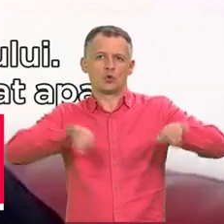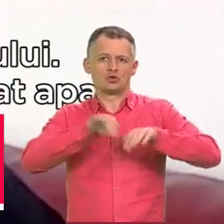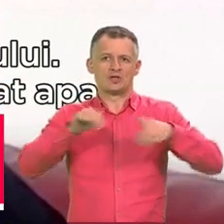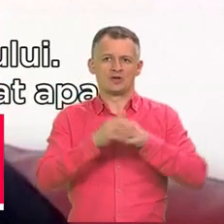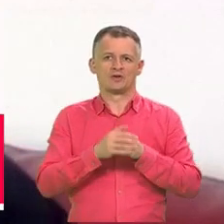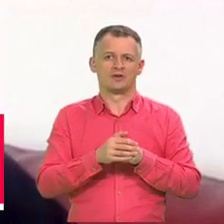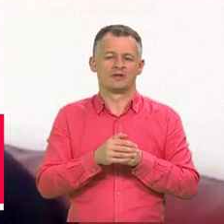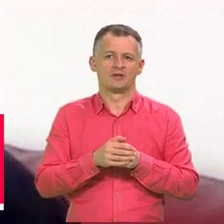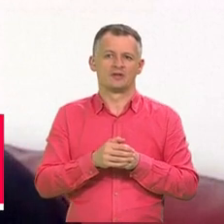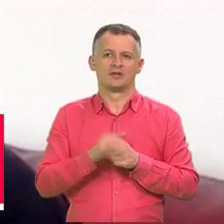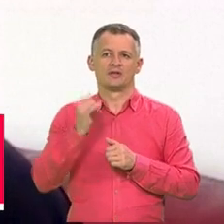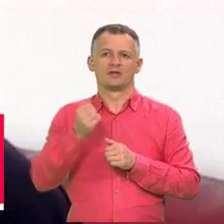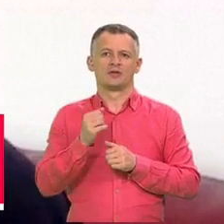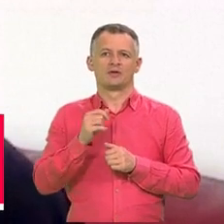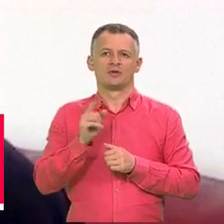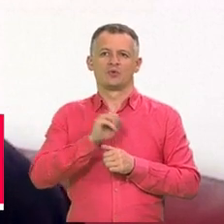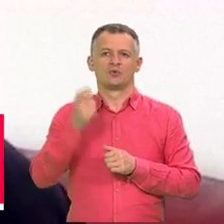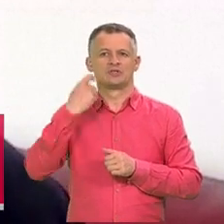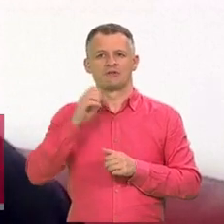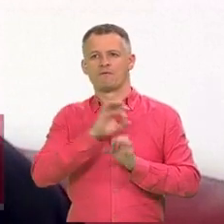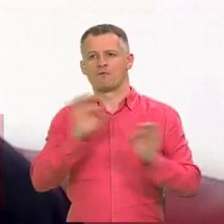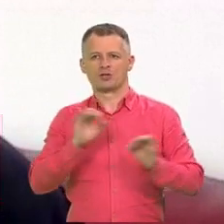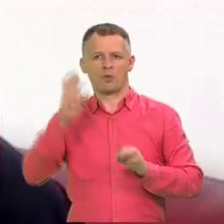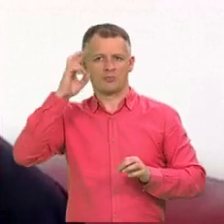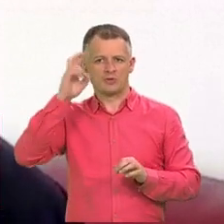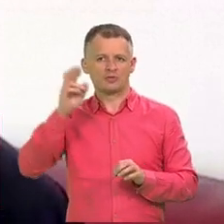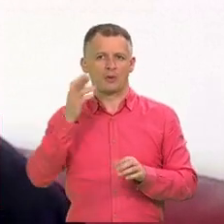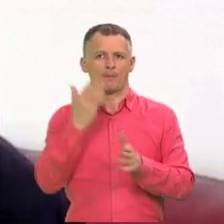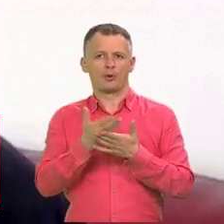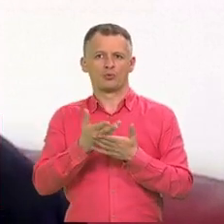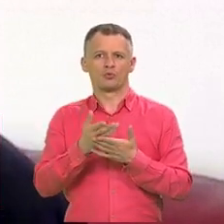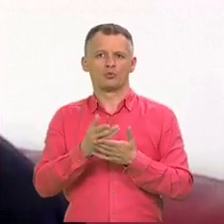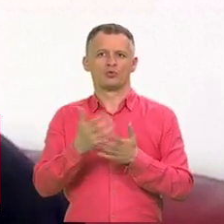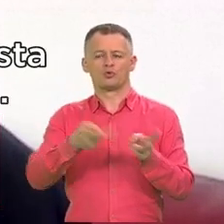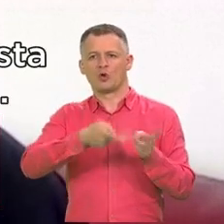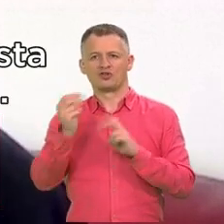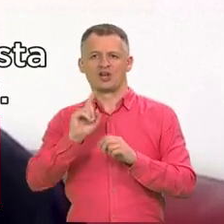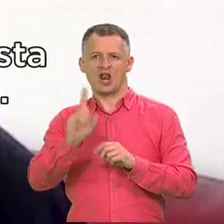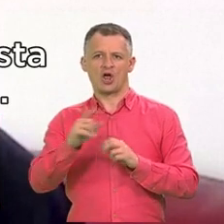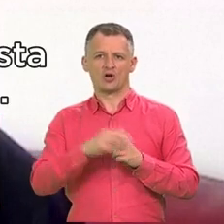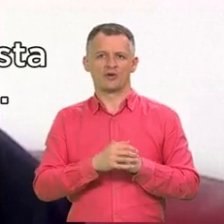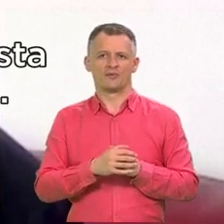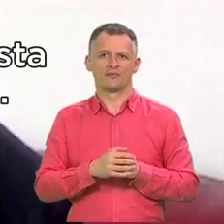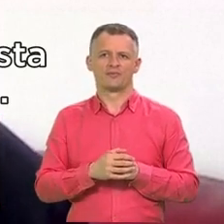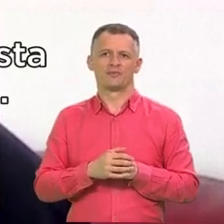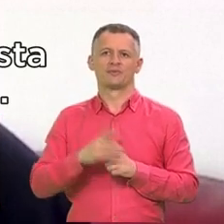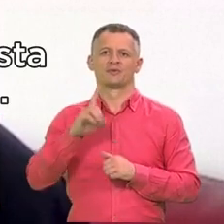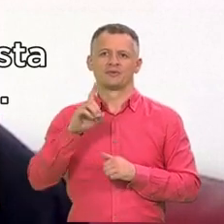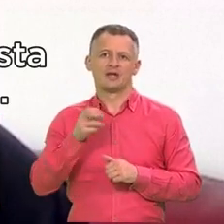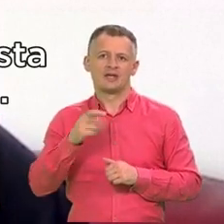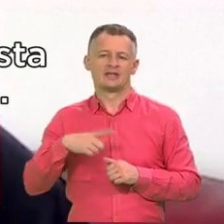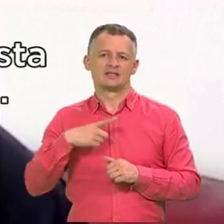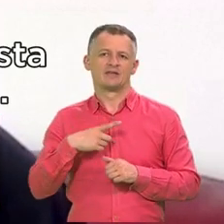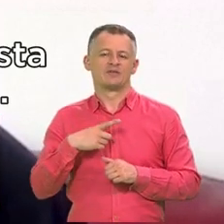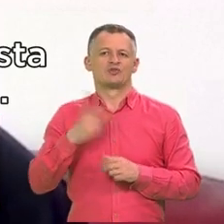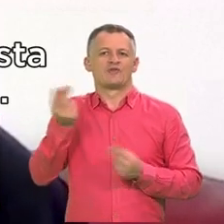came in. I'm not very optimistic for their return, but you know, it's